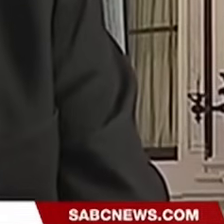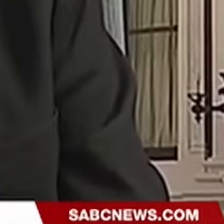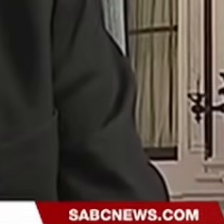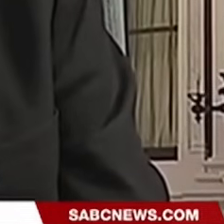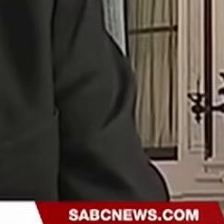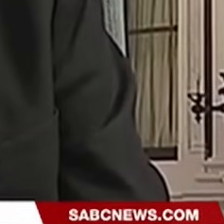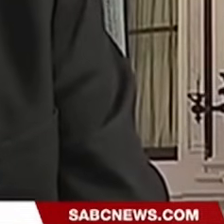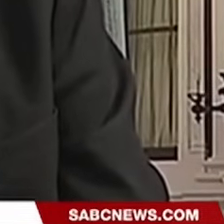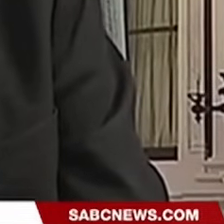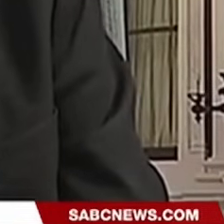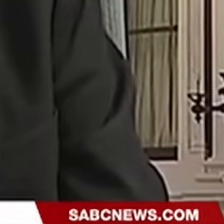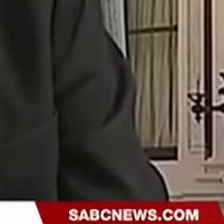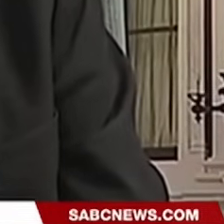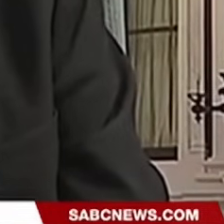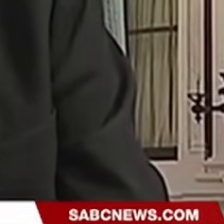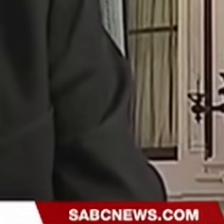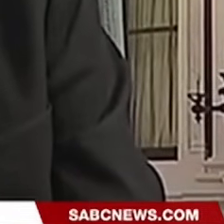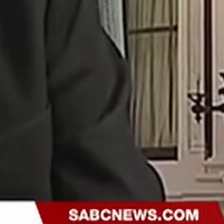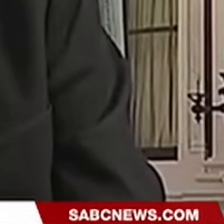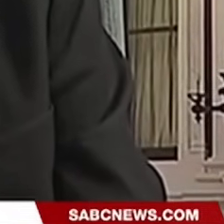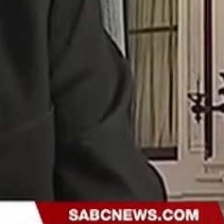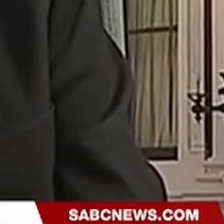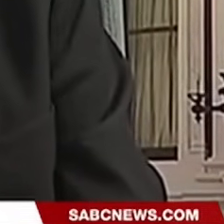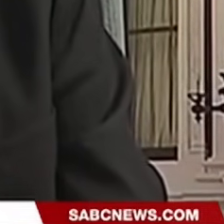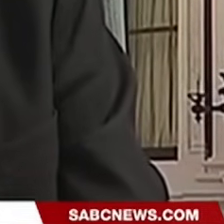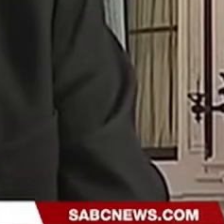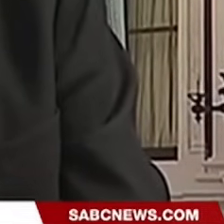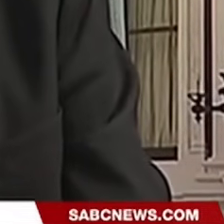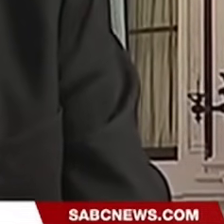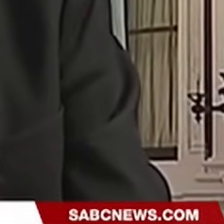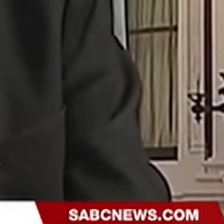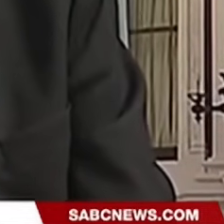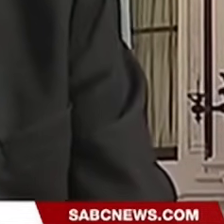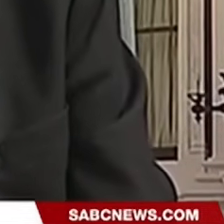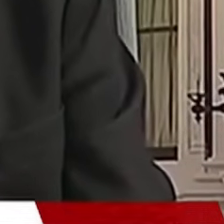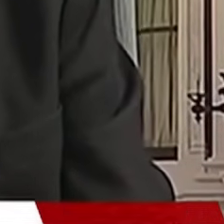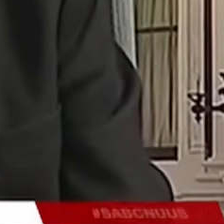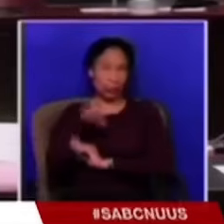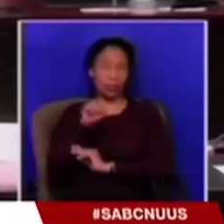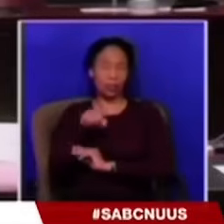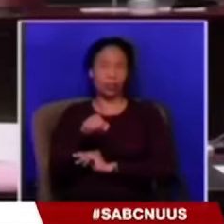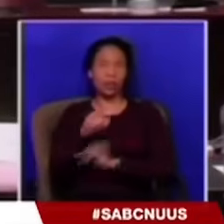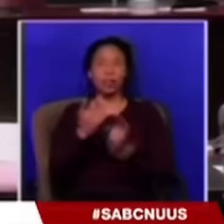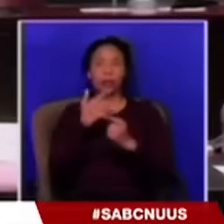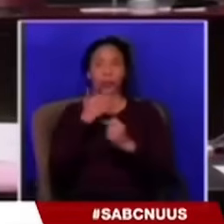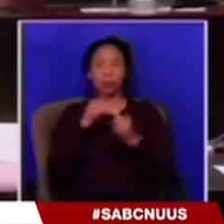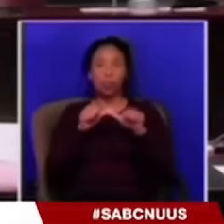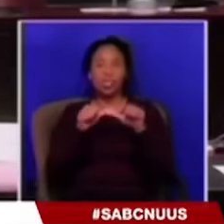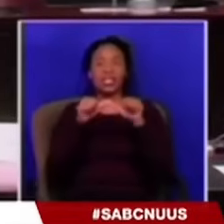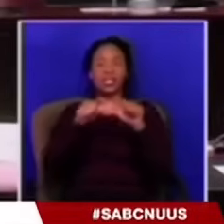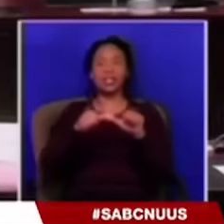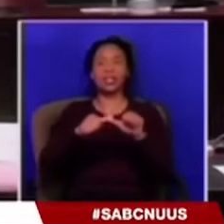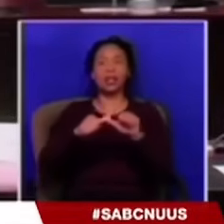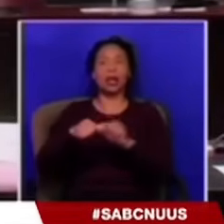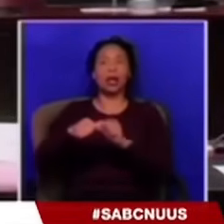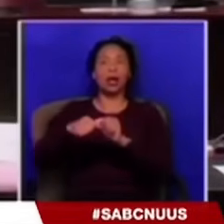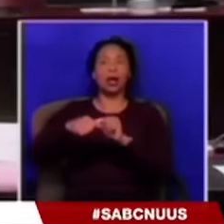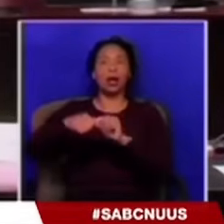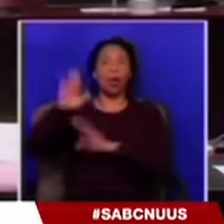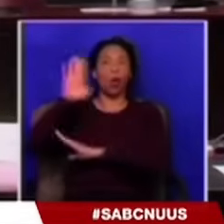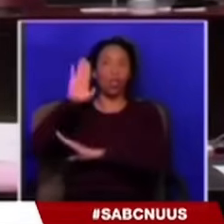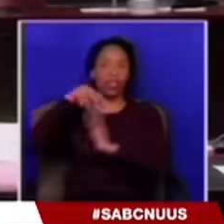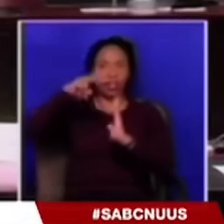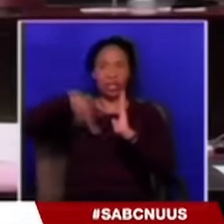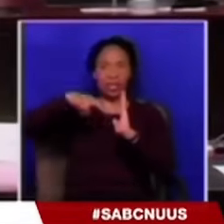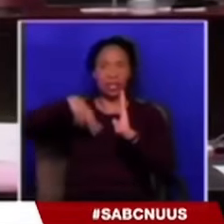for poor people, and the ANC, with respect, is no longer a party for poor people. Klop voorspel dat die regering van